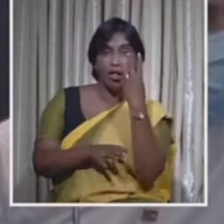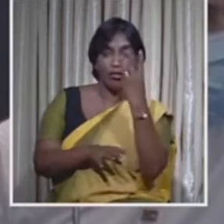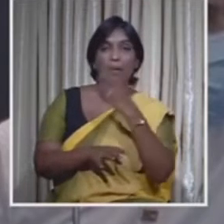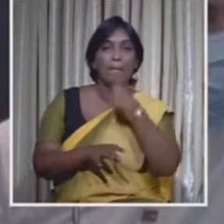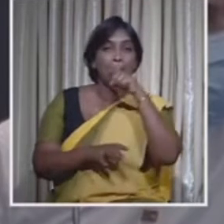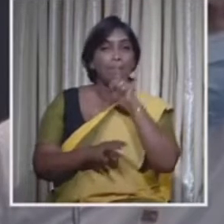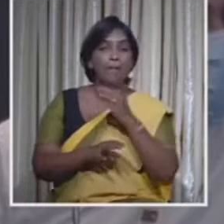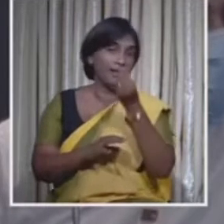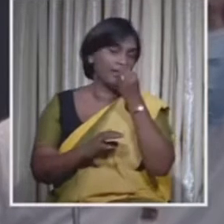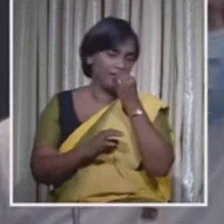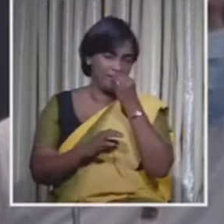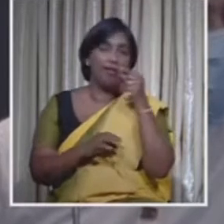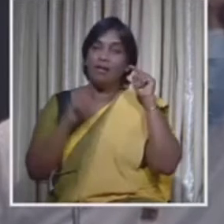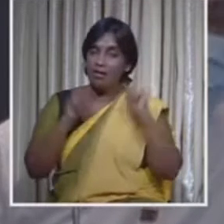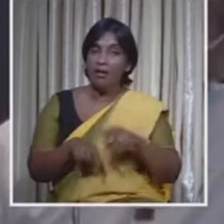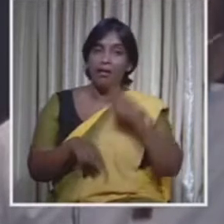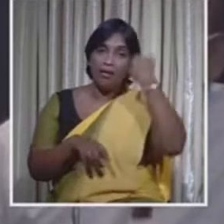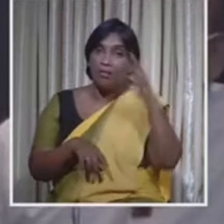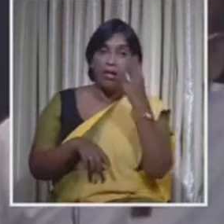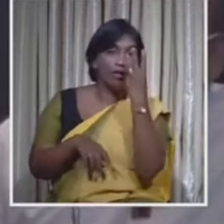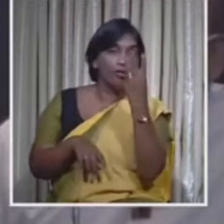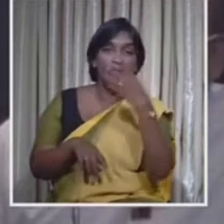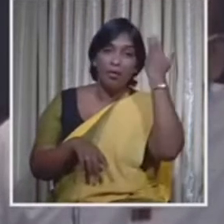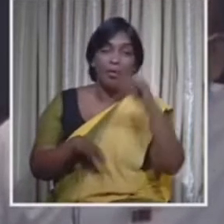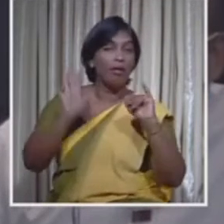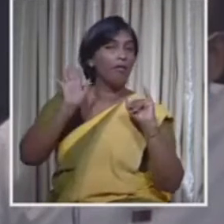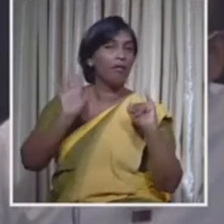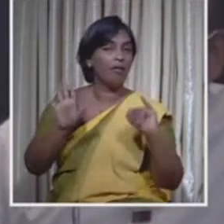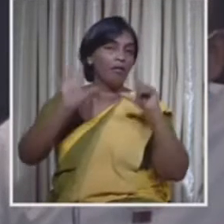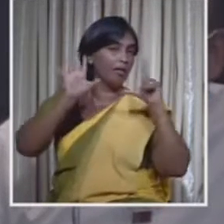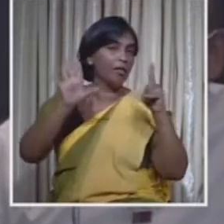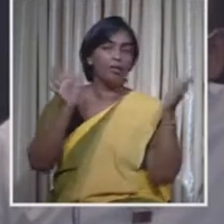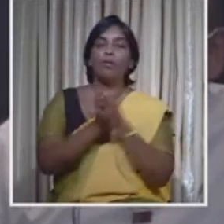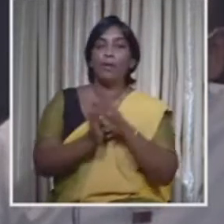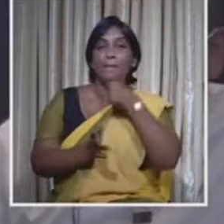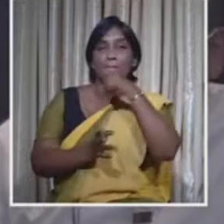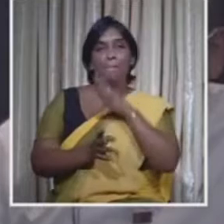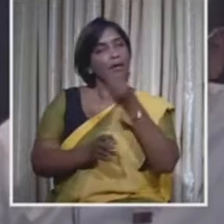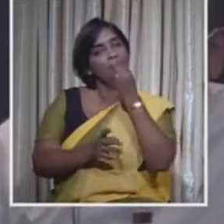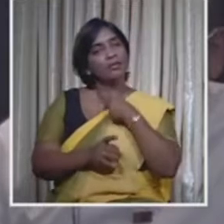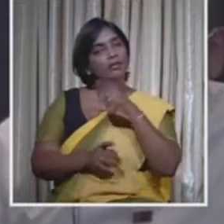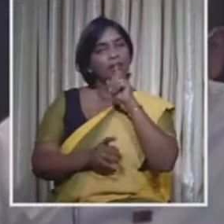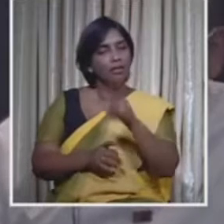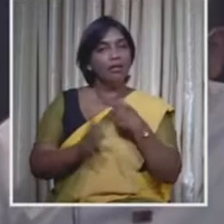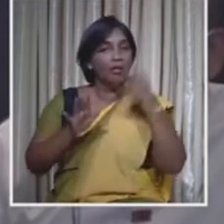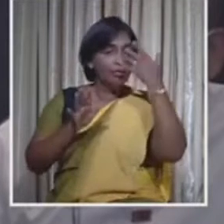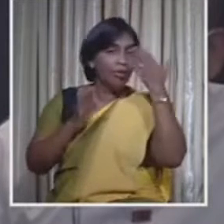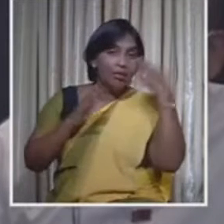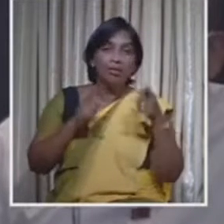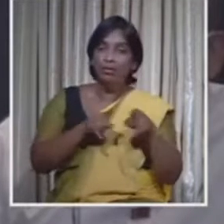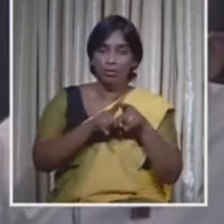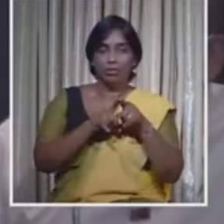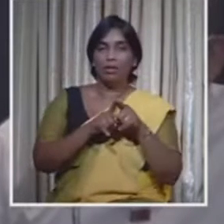මිනිස්සෙක් පැණිකෑය කියලා. දැන් මරණ තුනක් නෙවෙයි මරණ හයක් හතක් එක්ක තමයි පැණිකන්නේ කියලා අපි කියනවා. ඉතුරු මරණ ටිකක්